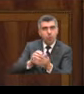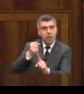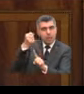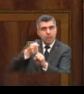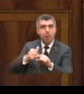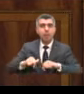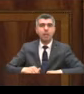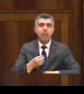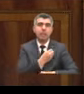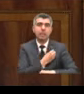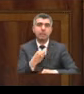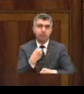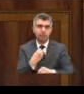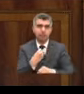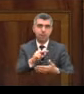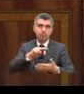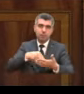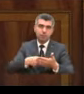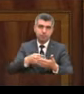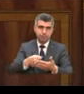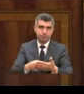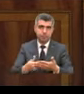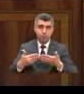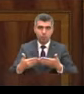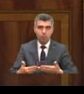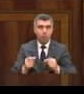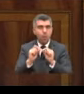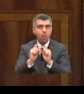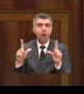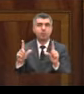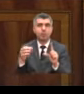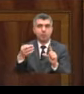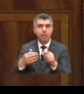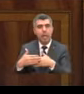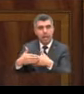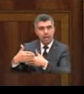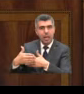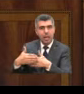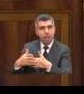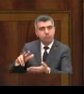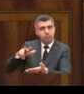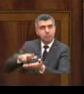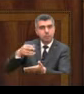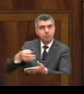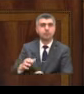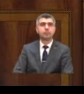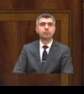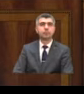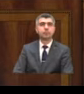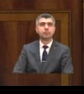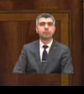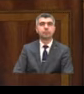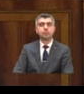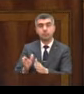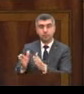جدا. 26 عام هذه باش نطلق، اليوم الشبكه واضحه، الشبكه واضحه وهي في المساطر من اجل يعني استكمالها مع الجهات